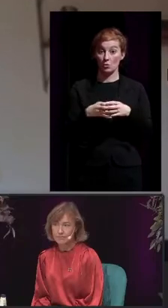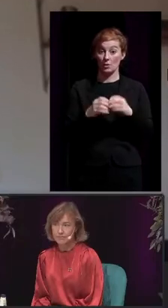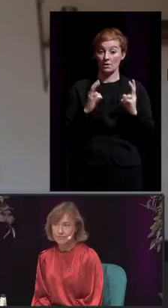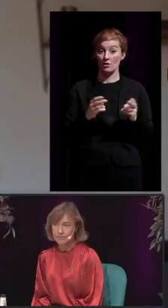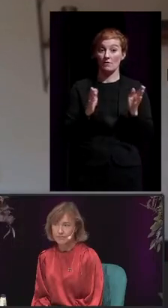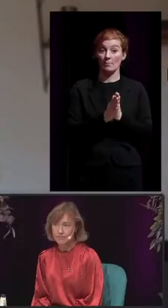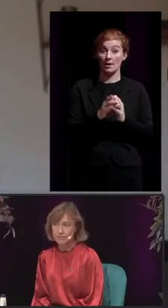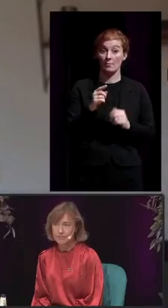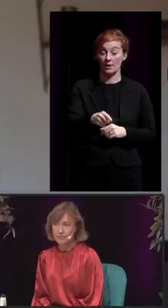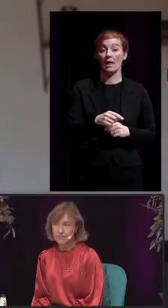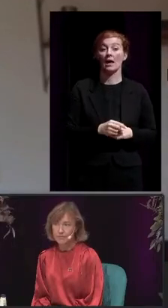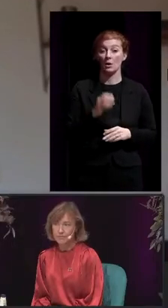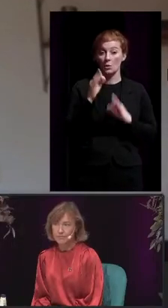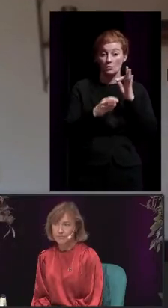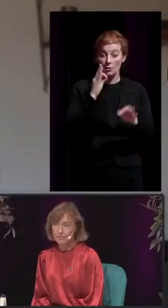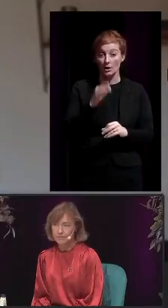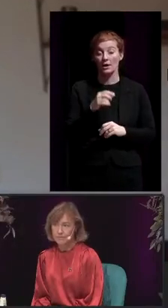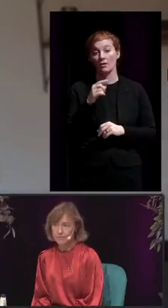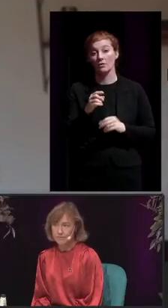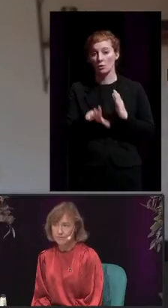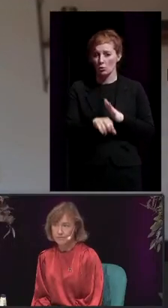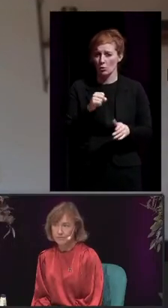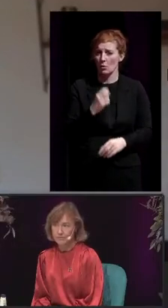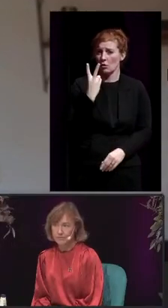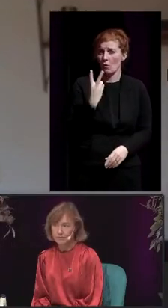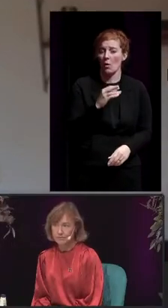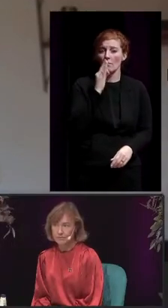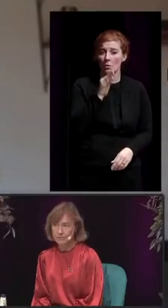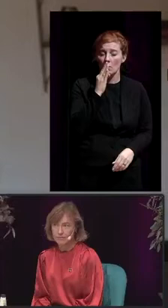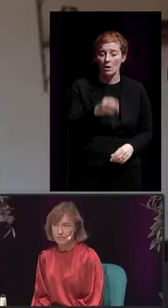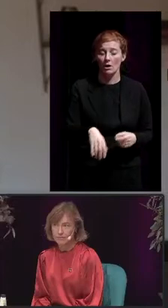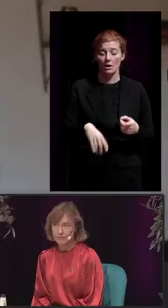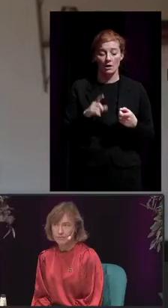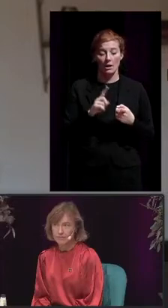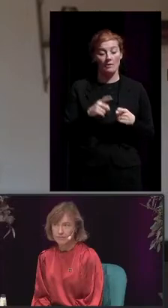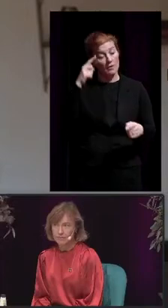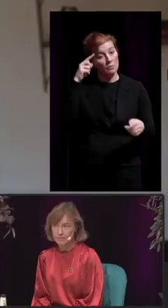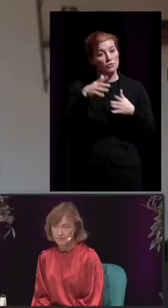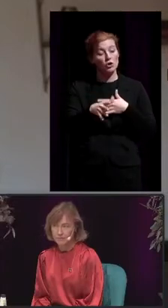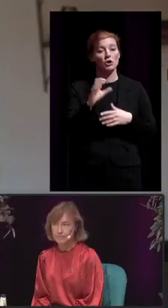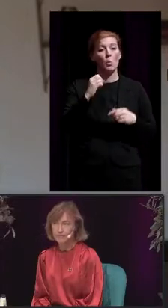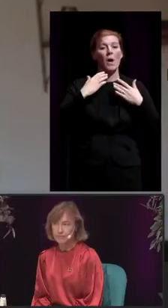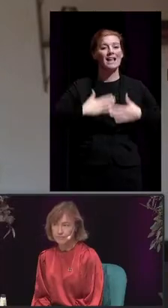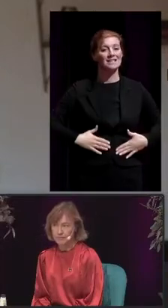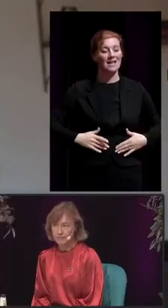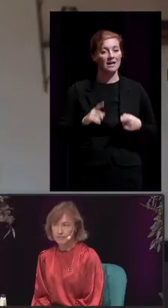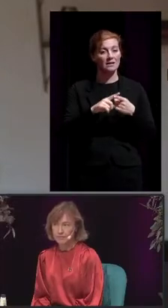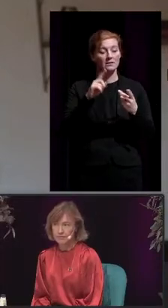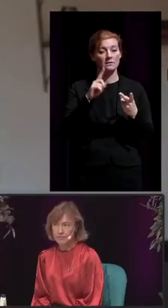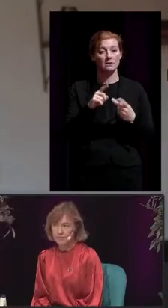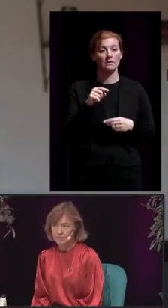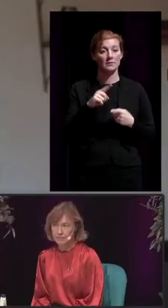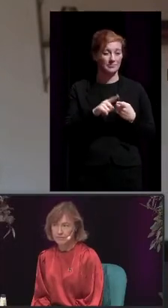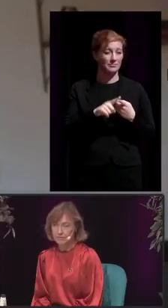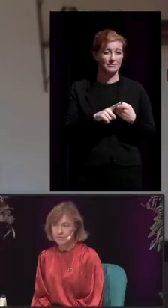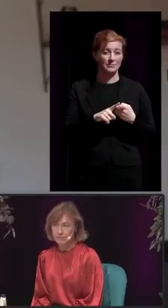här konsultationen lyfte framförallt två saker. Det ena var psykisk ohälsa. Detta är ju